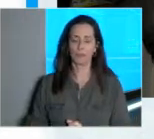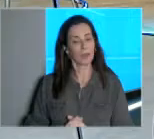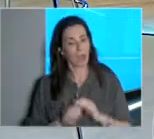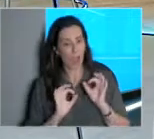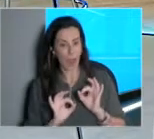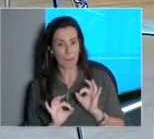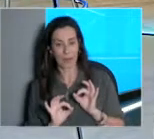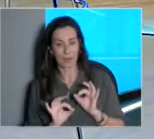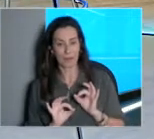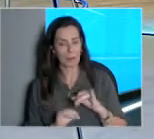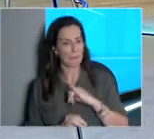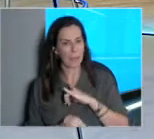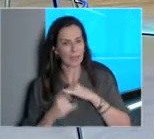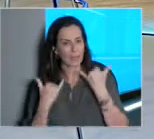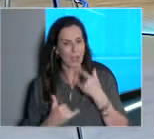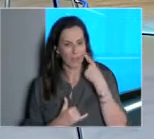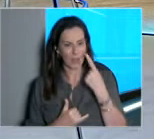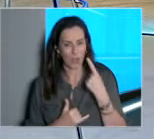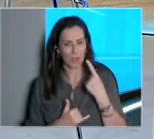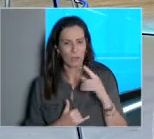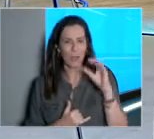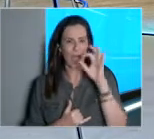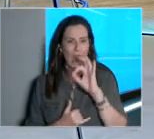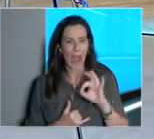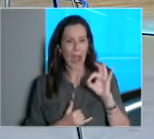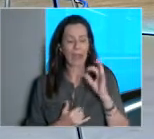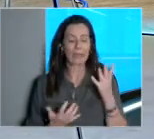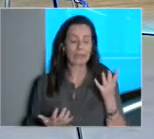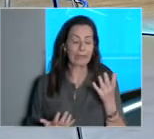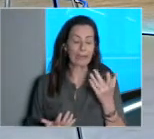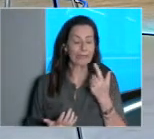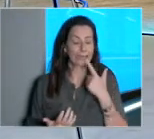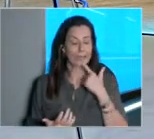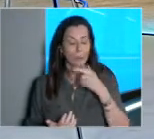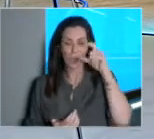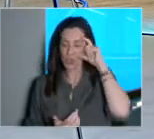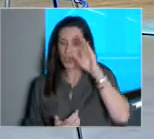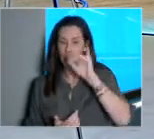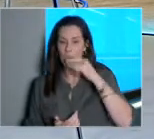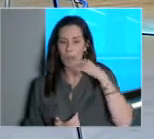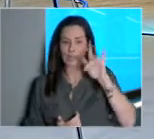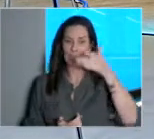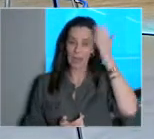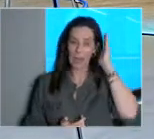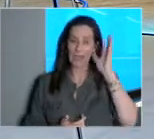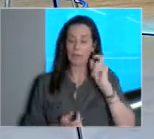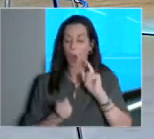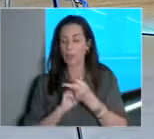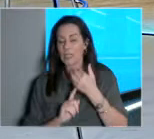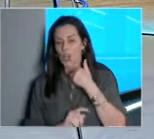האמת היא שמעניין עכשיו לראות אם עדיין ייחשפו הקלטות או ציטוטים של בוגי יעלון, כמה הרוטציה לא